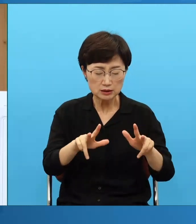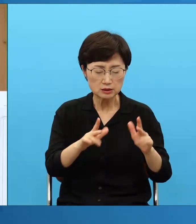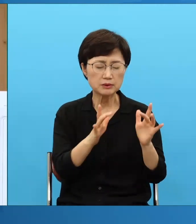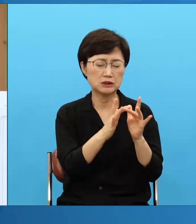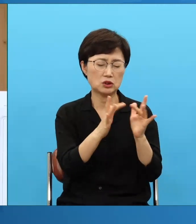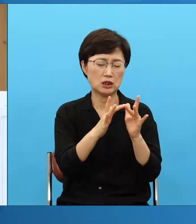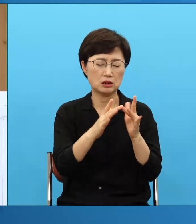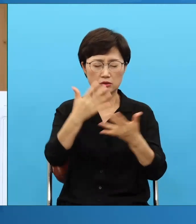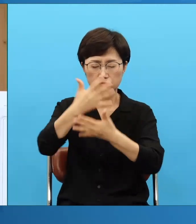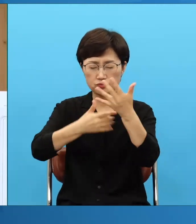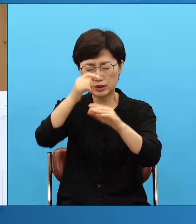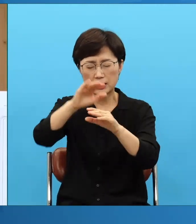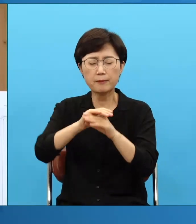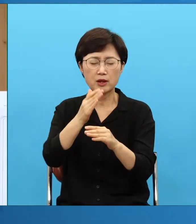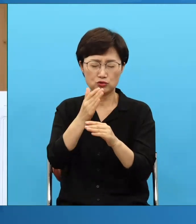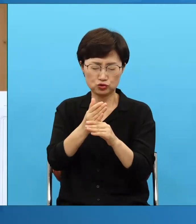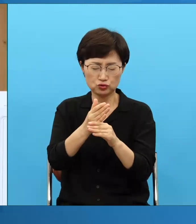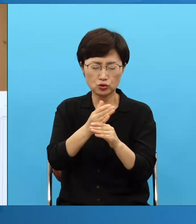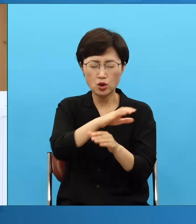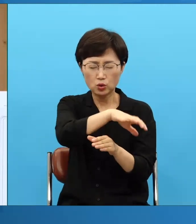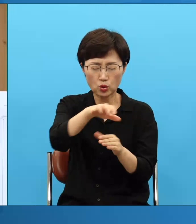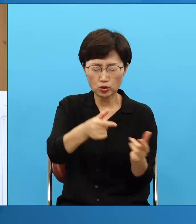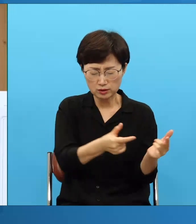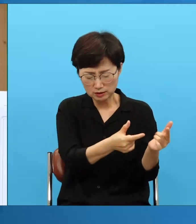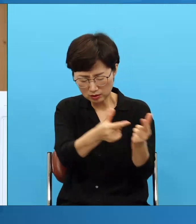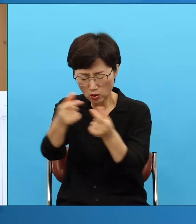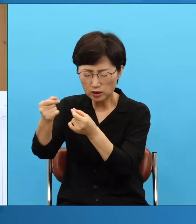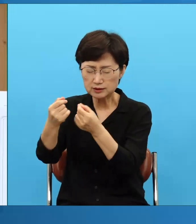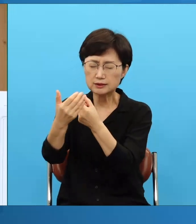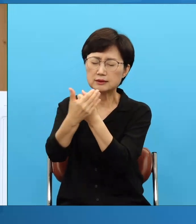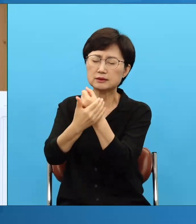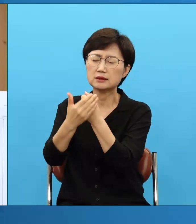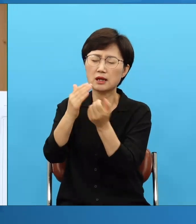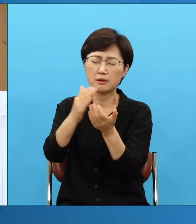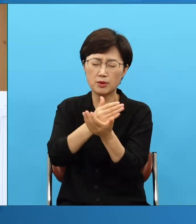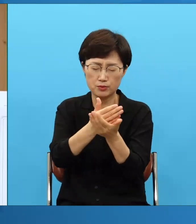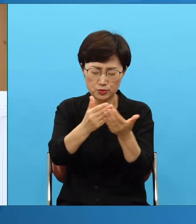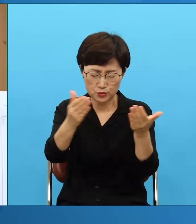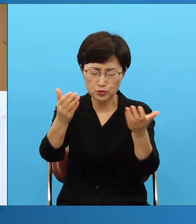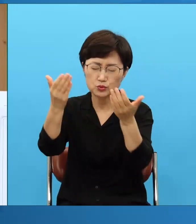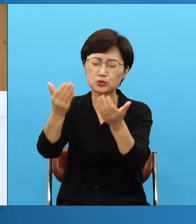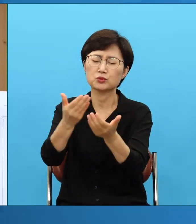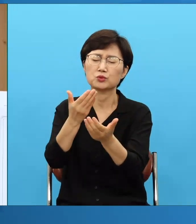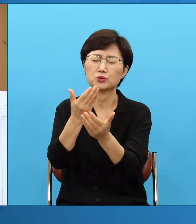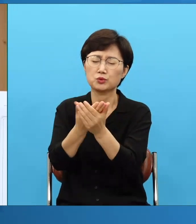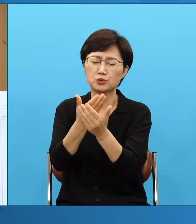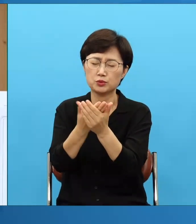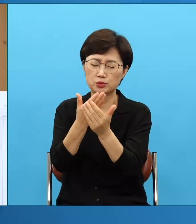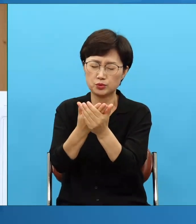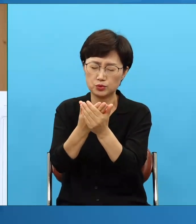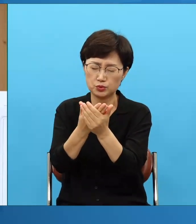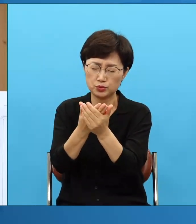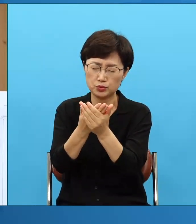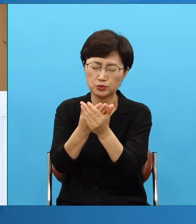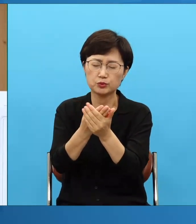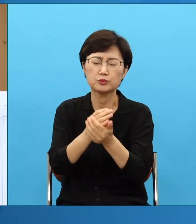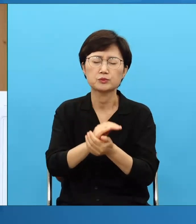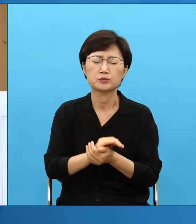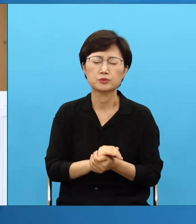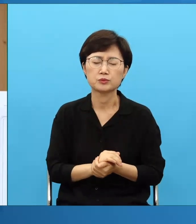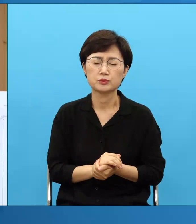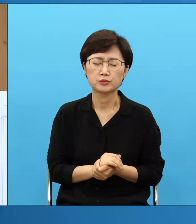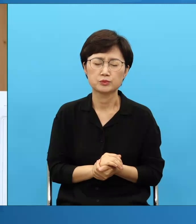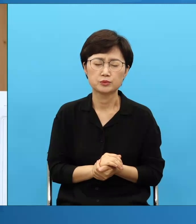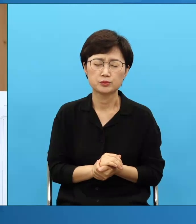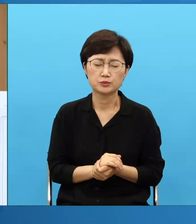위성으로 함께 예배드리는 현장에도 동일한 은혜가 임하게 하시옵소서. And may the same grace come upon the fields of the world that join us together for worship through satellite